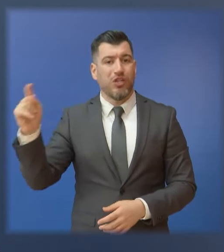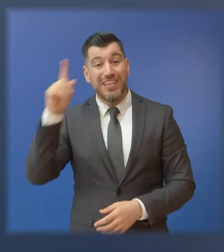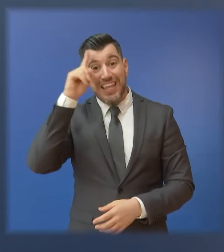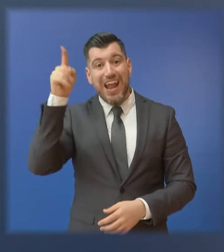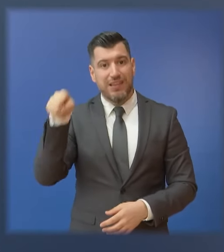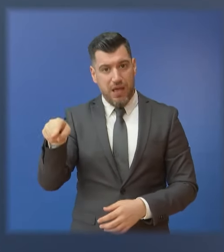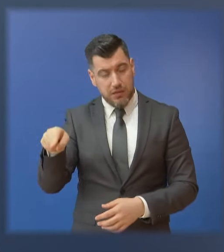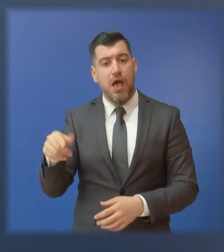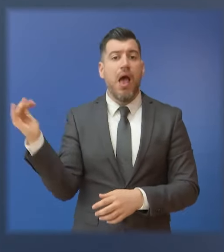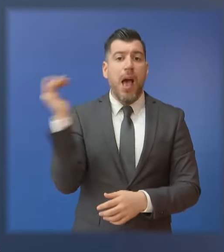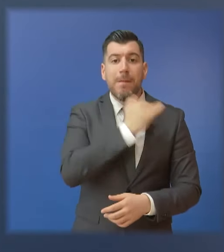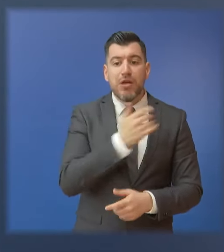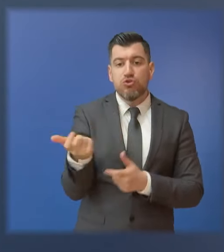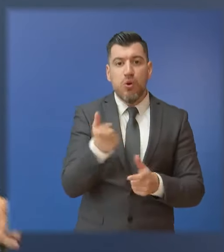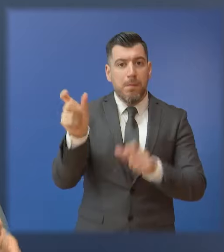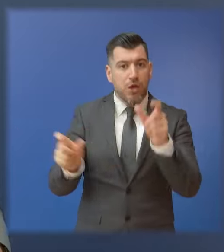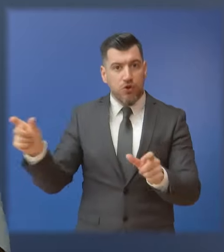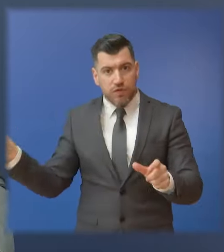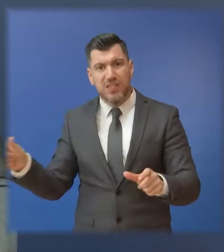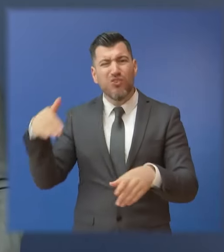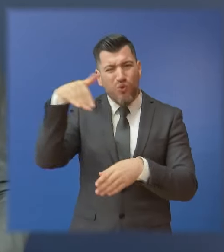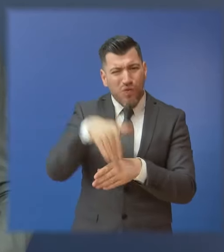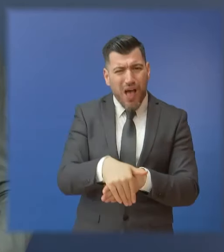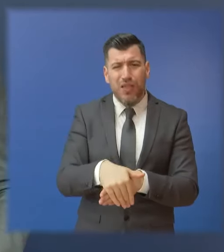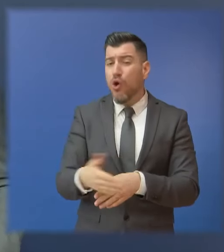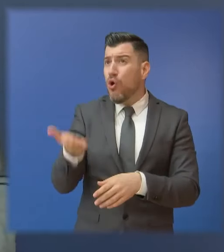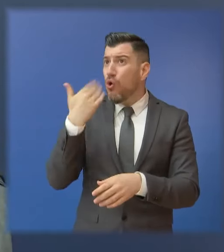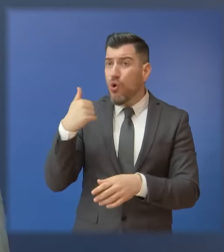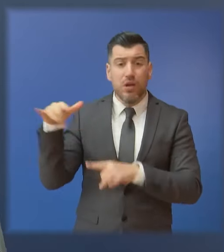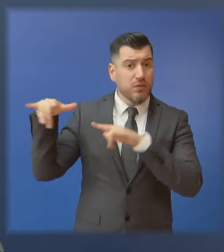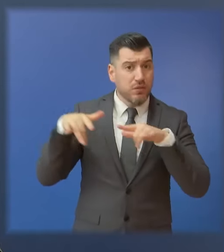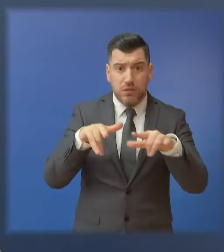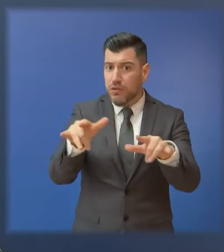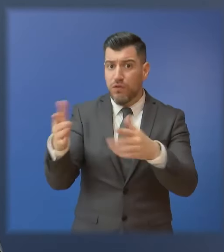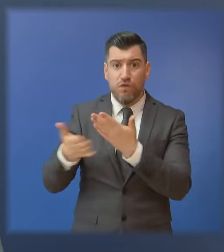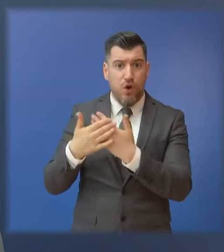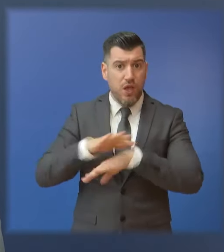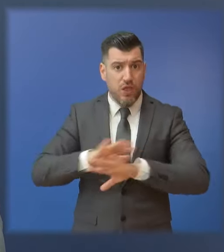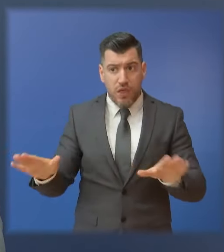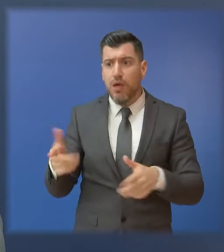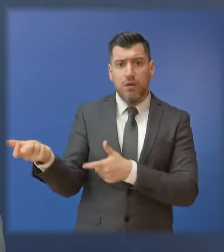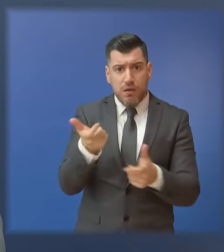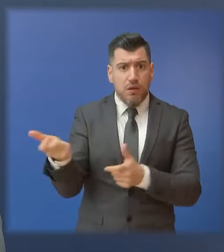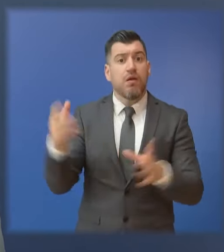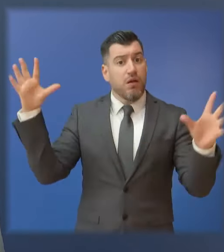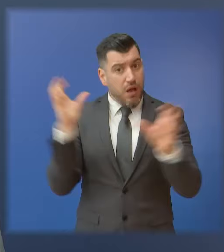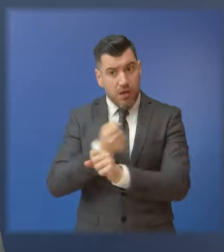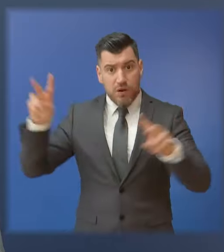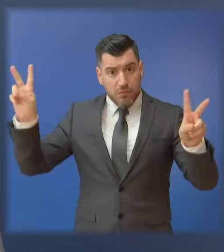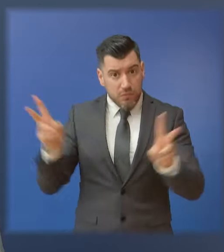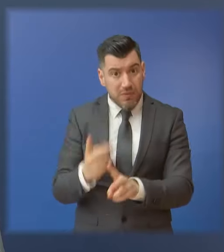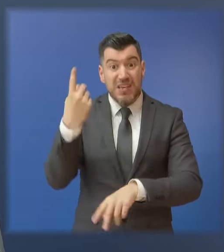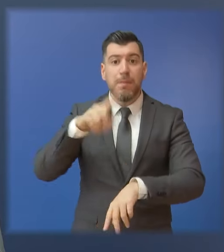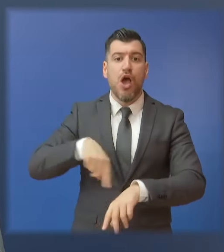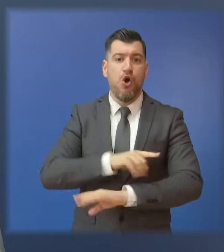πυροσβέστες μέσα στη νύχτα χωρίς να έχουν την πολύτιμη συνδρομή των εναέριων μέσων και με θυελλώδεις ανέμους κατάφεραν να περιορίσουν τη φωτιά σε λιγότερο από μία